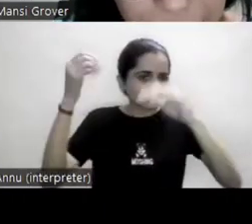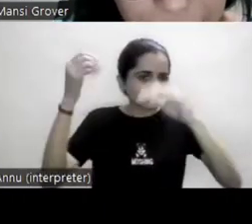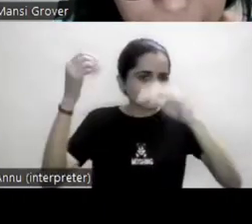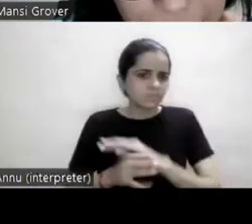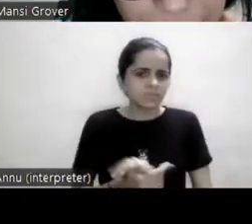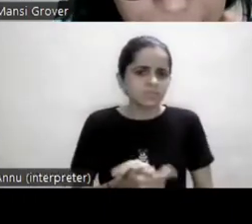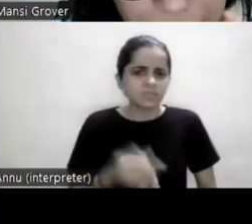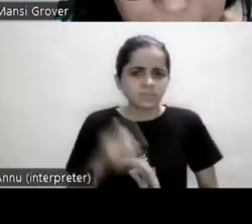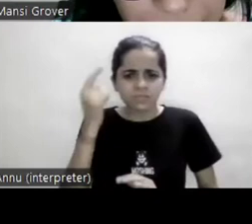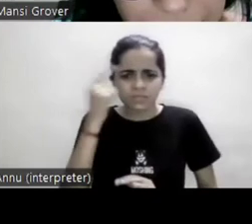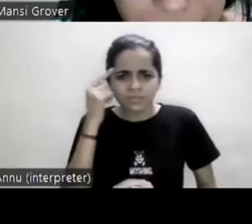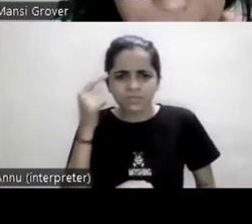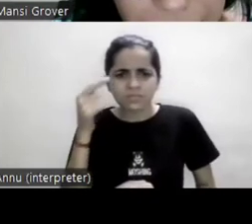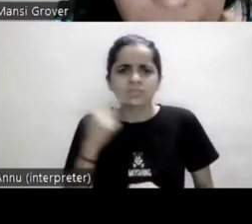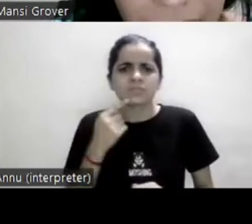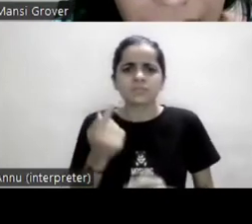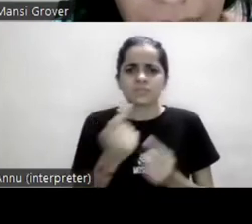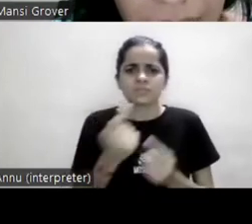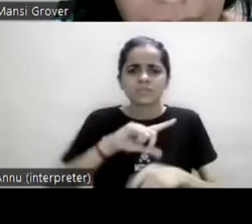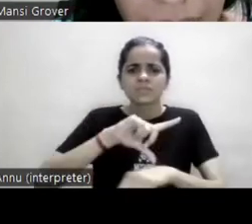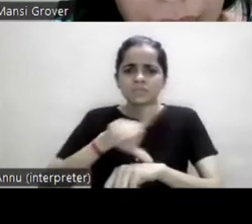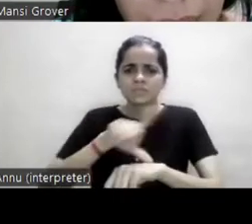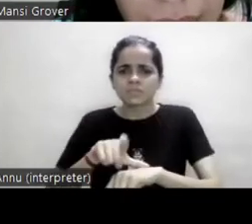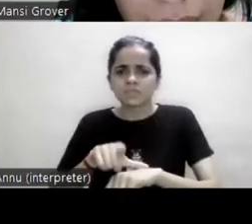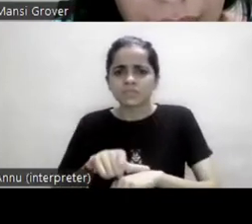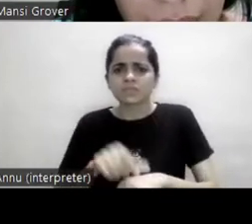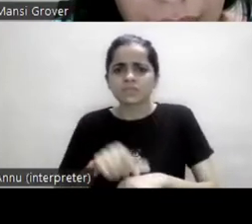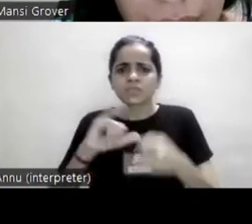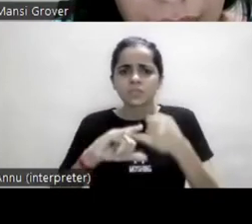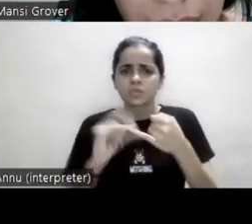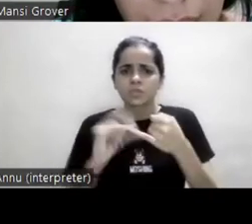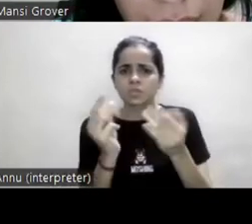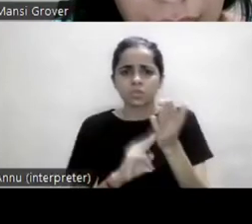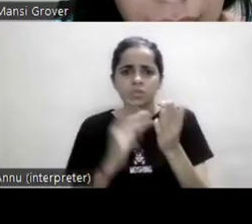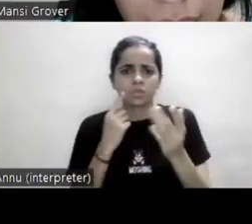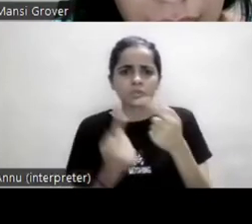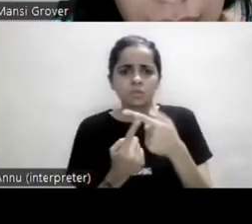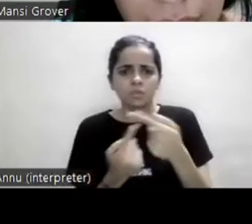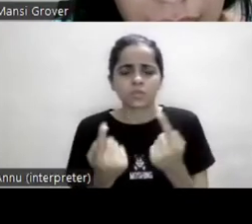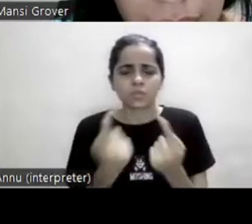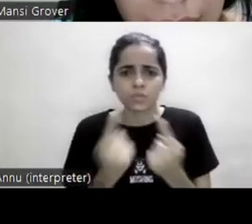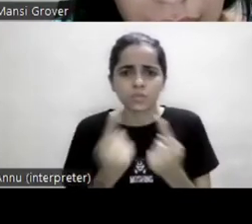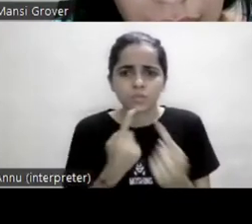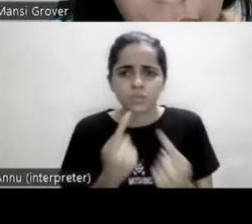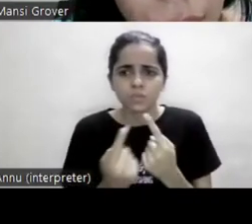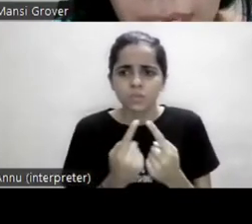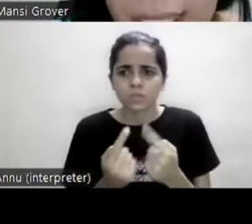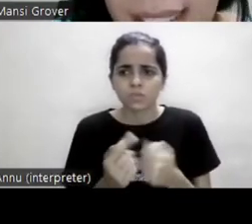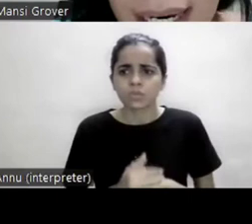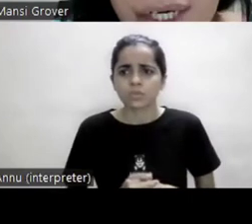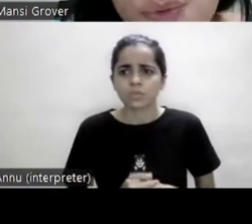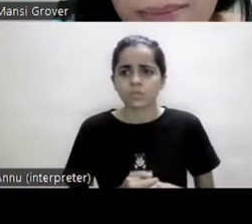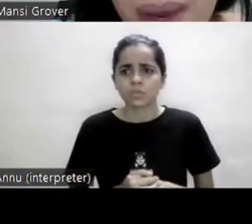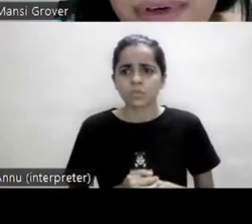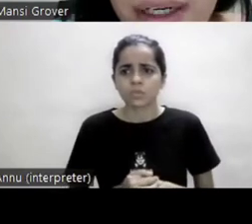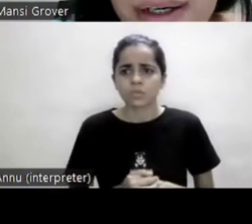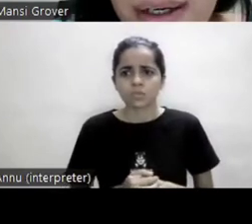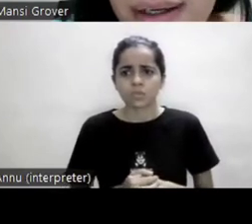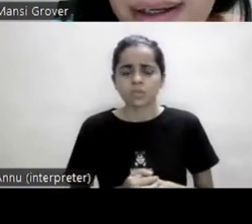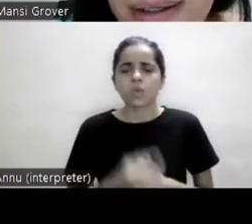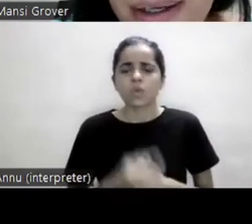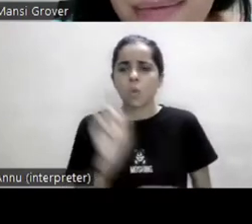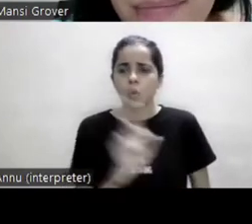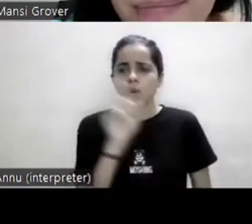आई गेस समबडी इज देयर सो आई विल टॉक लेटर ऑन आई एम सुमित एंड समबडी वाज टॉकिंग एक्चुअली. Oh, we can take it one by